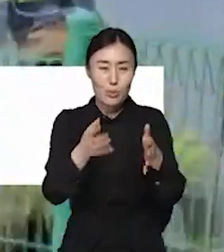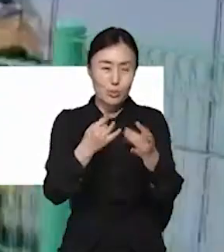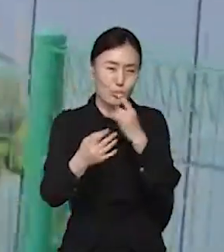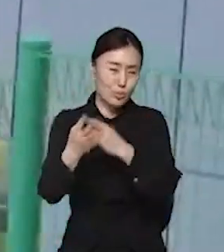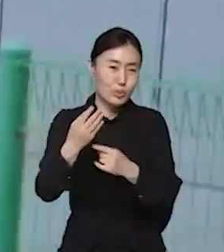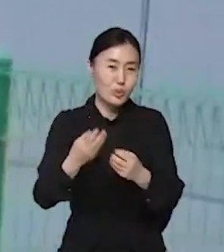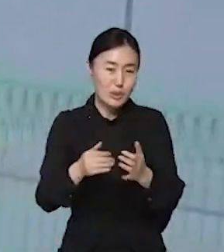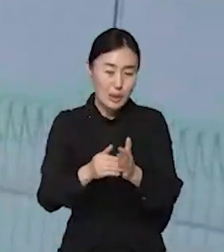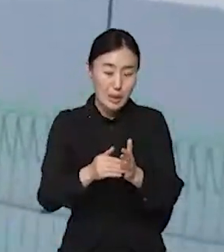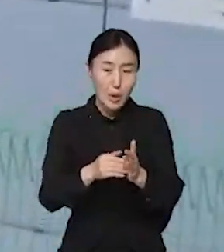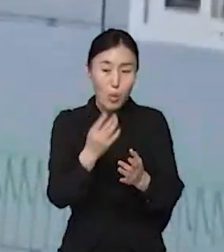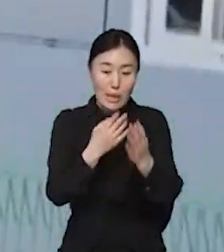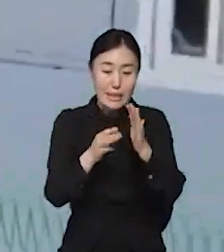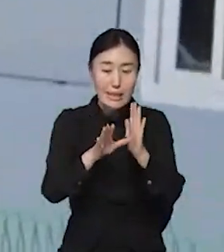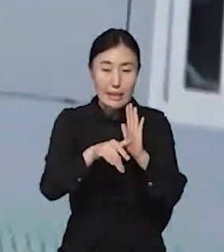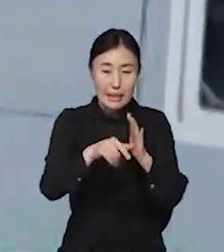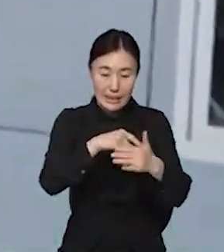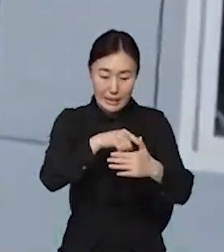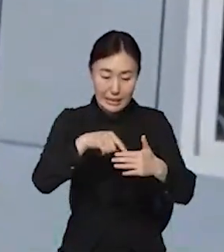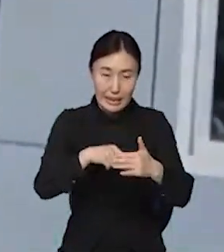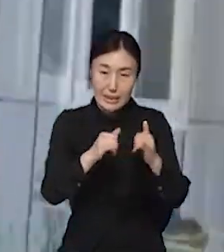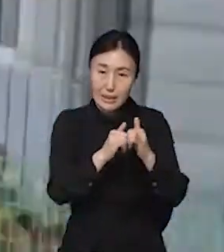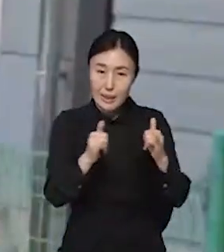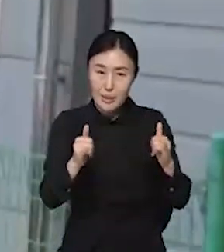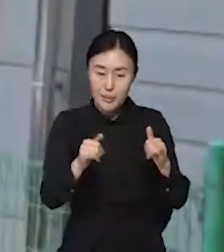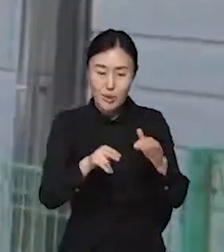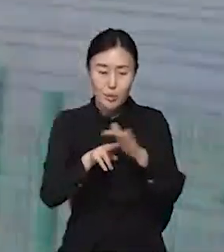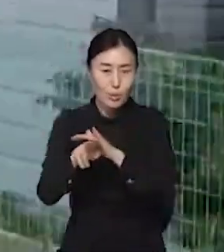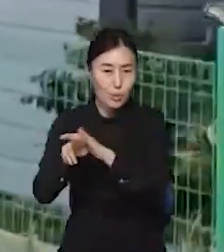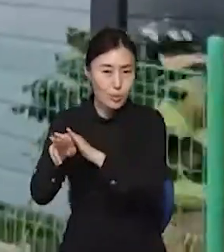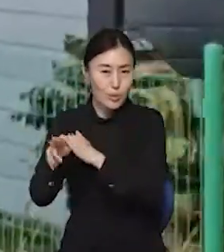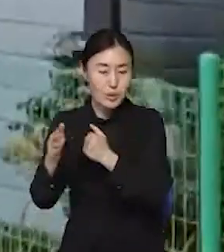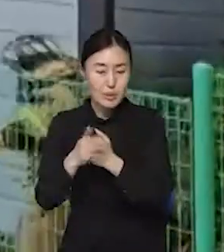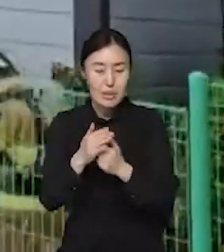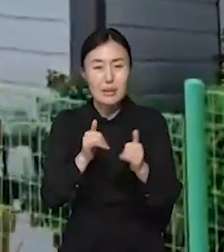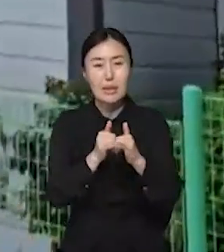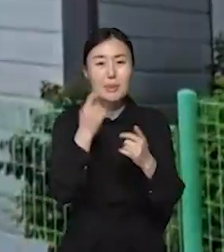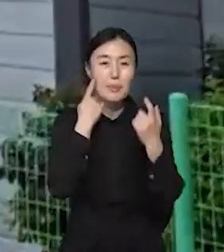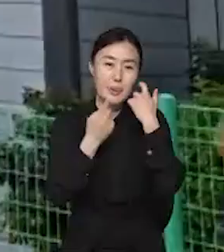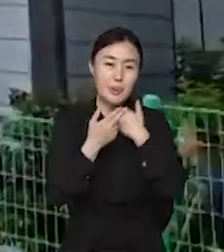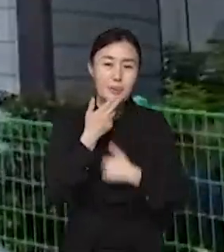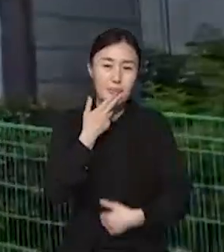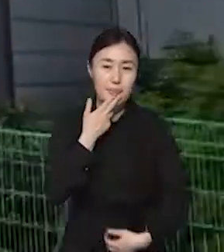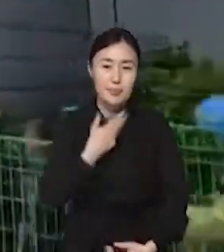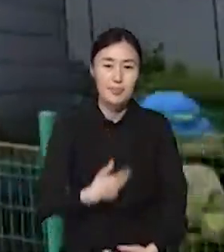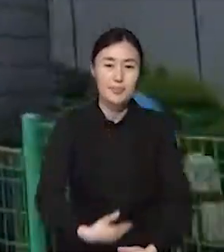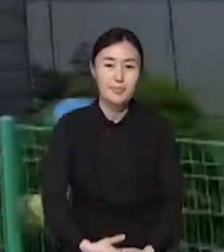다행히 화재 당시 상가 안에 있던 10명은 긴급 대피해 인명피해는 없었습니다.